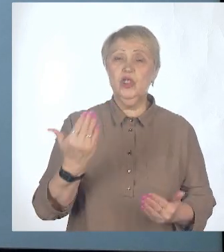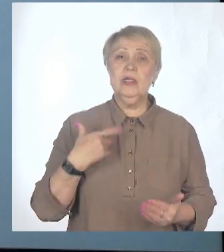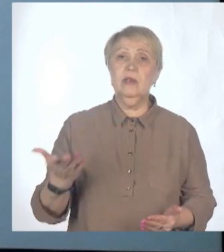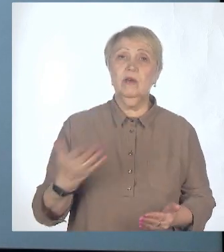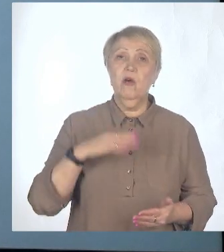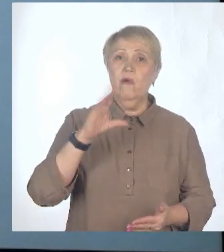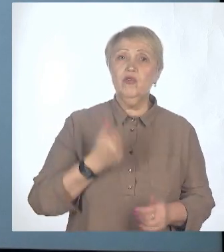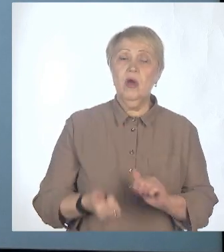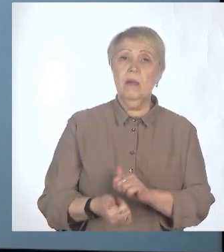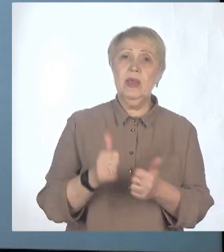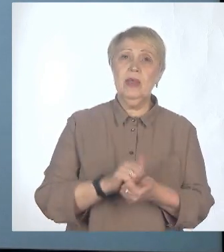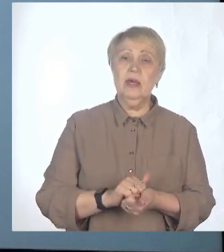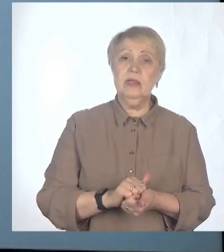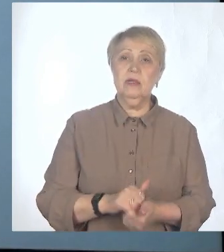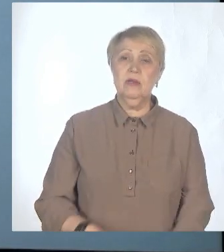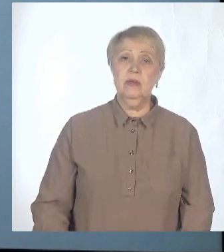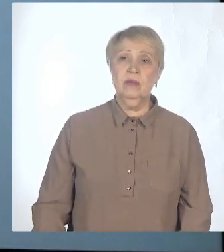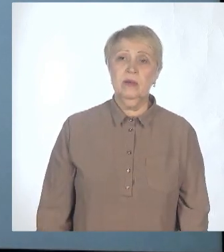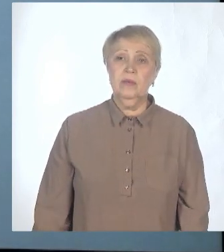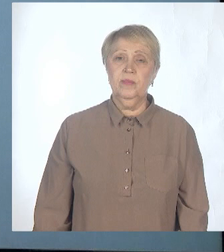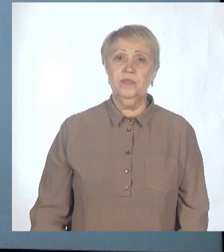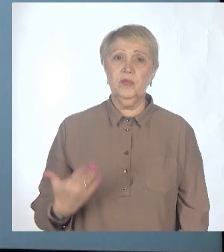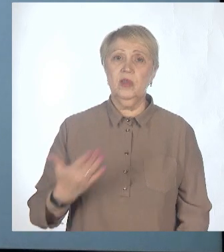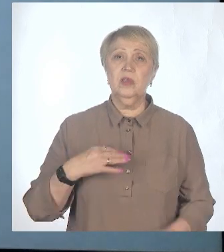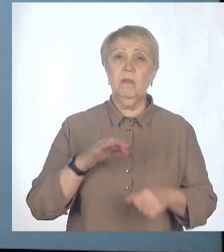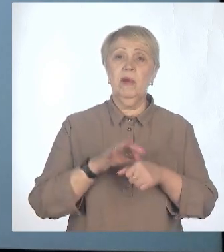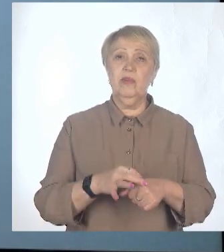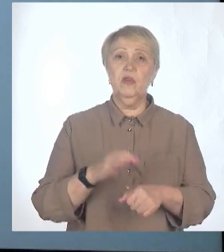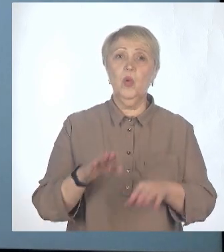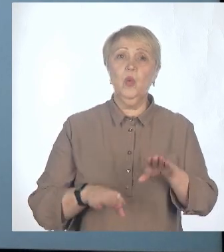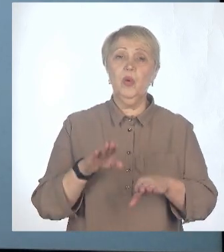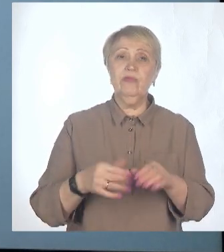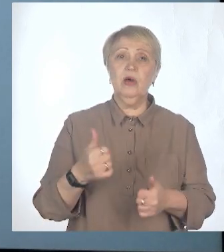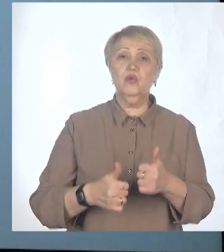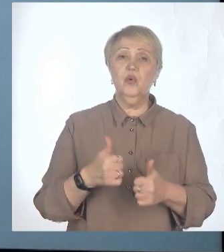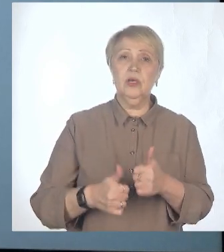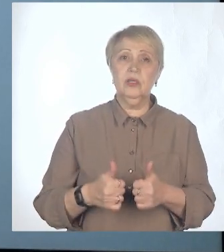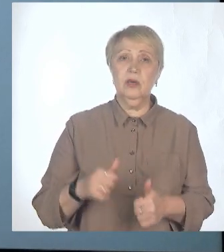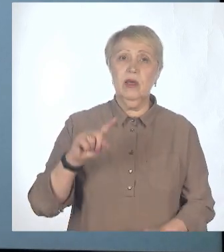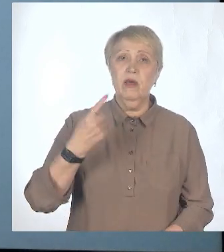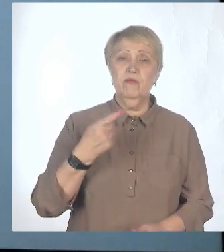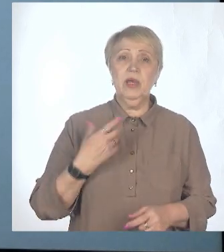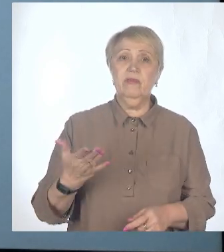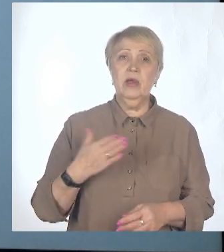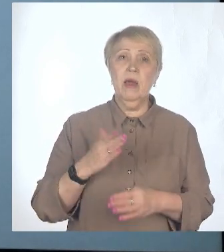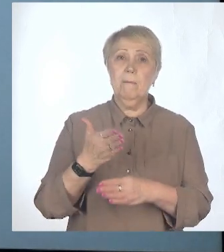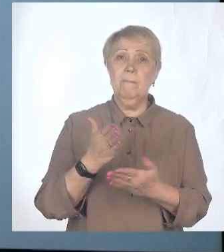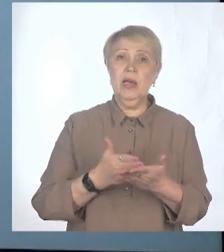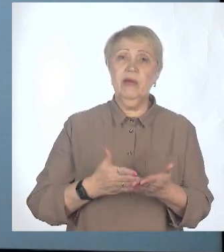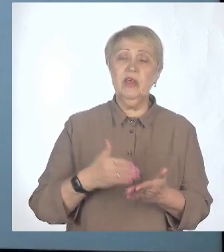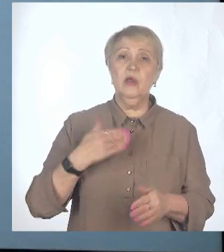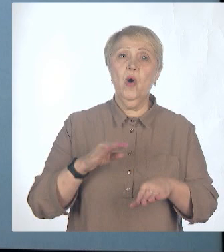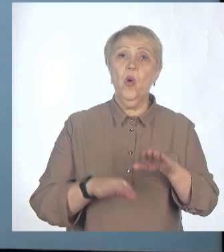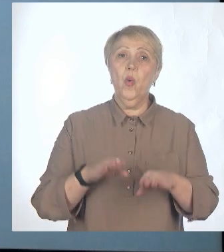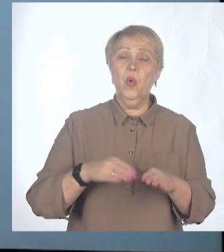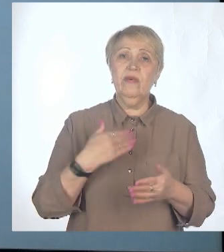как активировавшиеся соискатели повлекли за собой рост уровня конкуренции. Еще в первой половине 2021 уровень